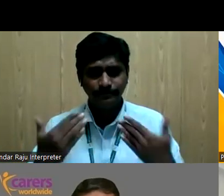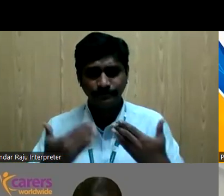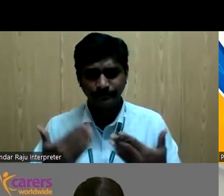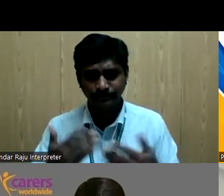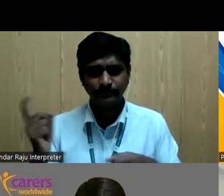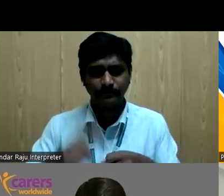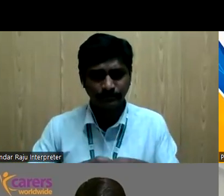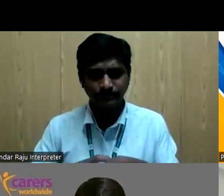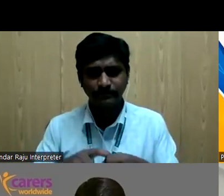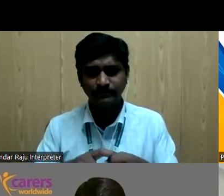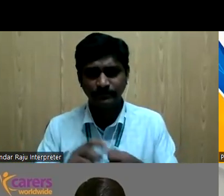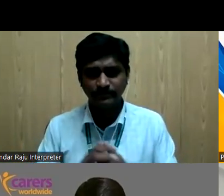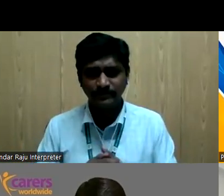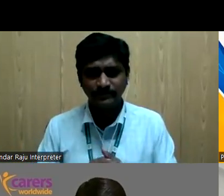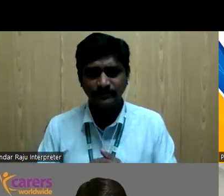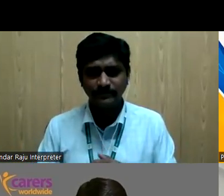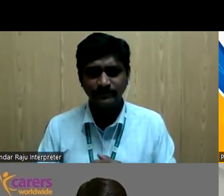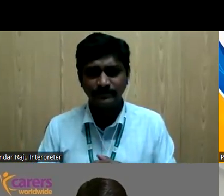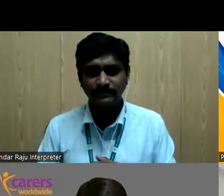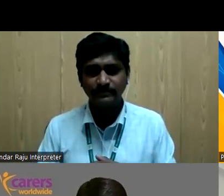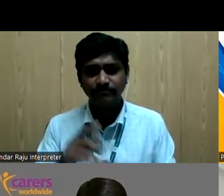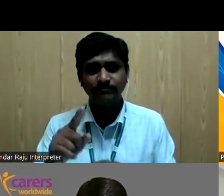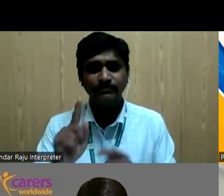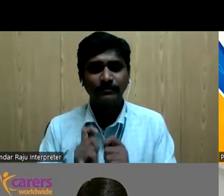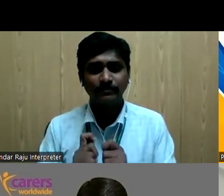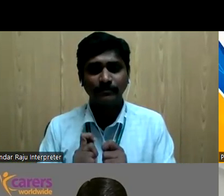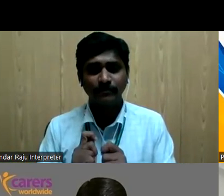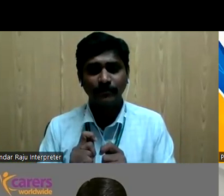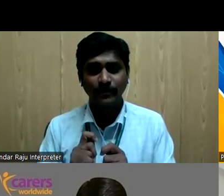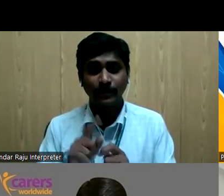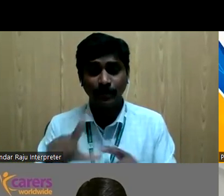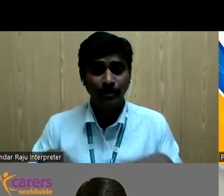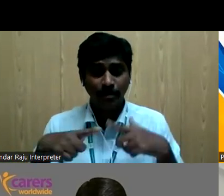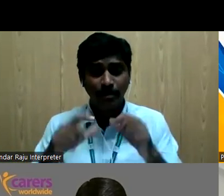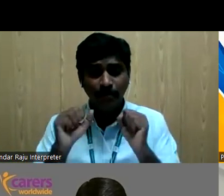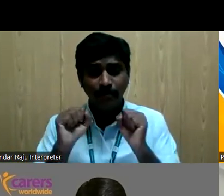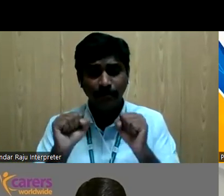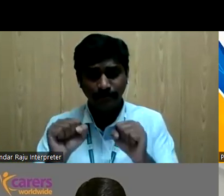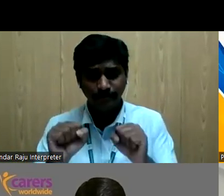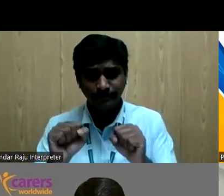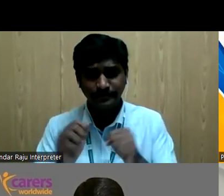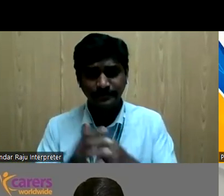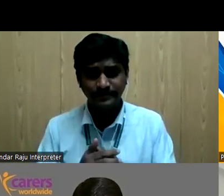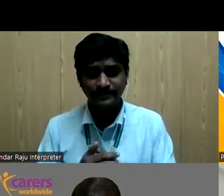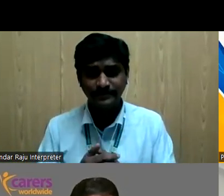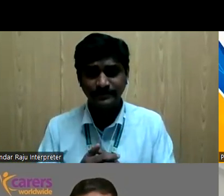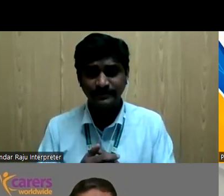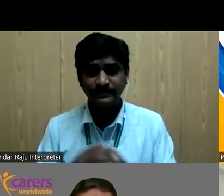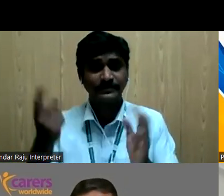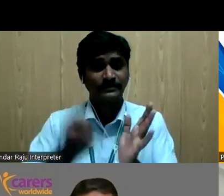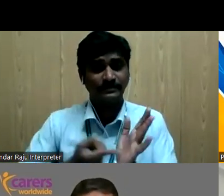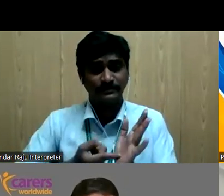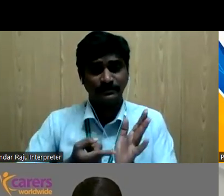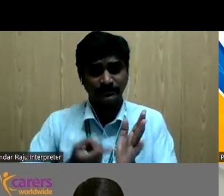करके. और मेरी जर्नी बहुत ही मतलब क्या कहेंगे इसको कि बहुत चैलेंजेस रहे हैं,